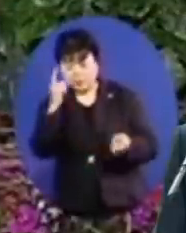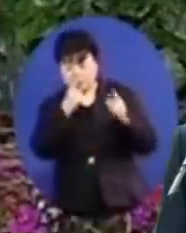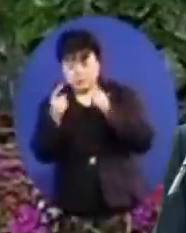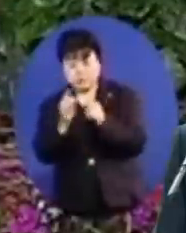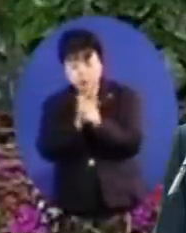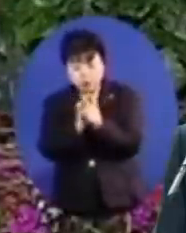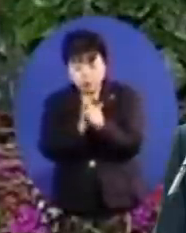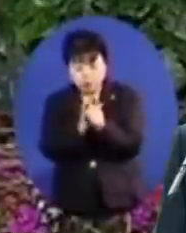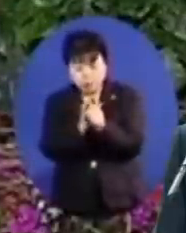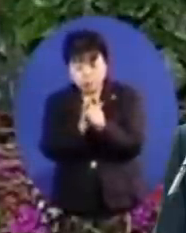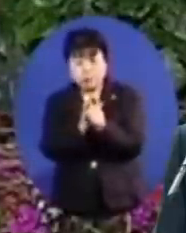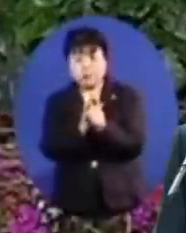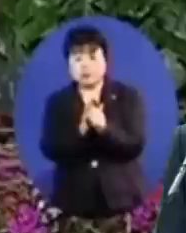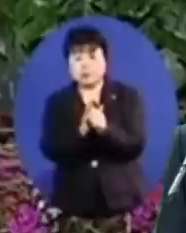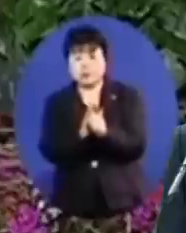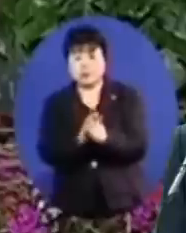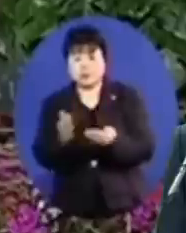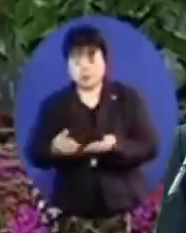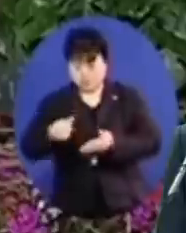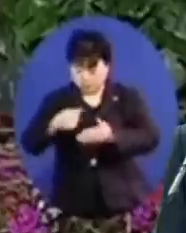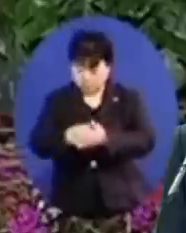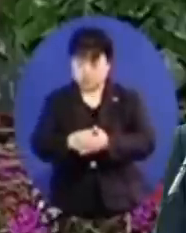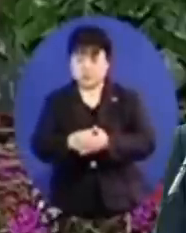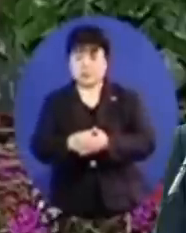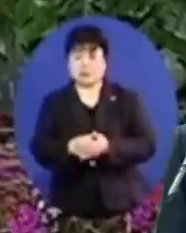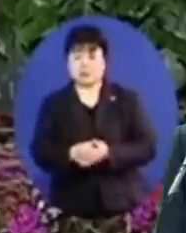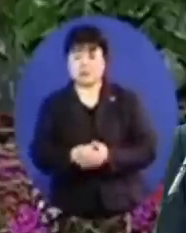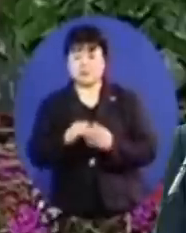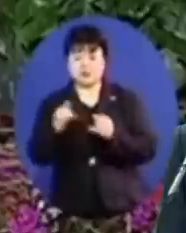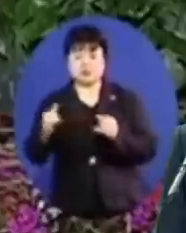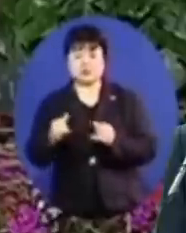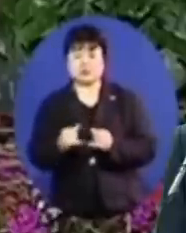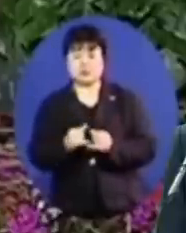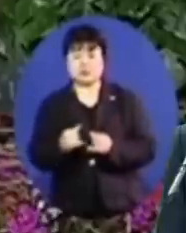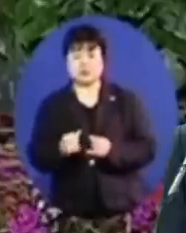돌보는 일을 해야 되겠다. 나아가 그는 민족과